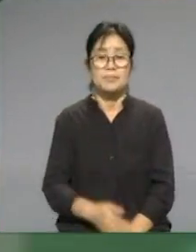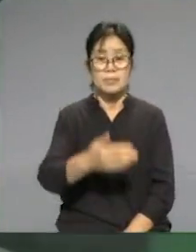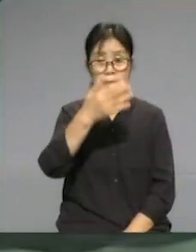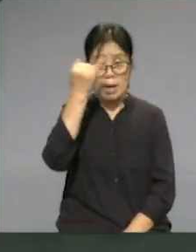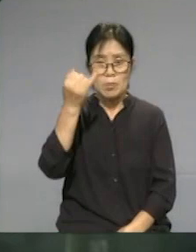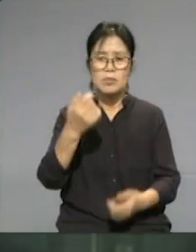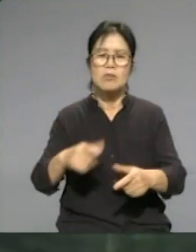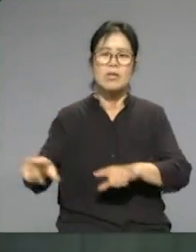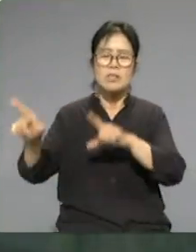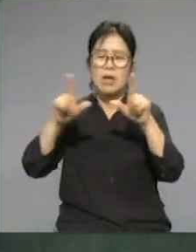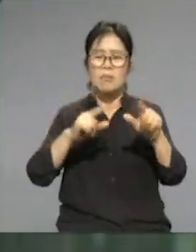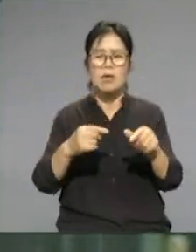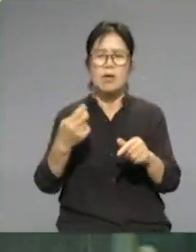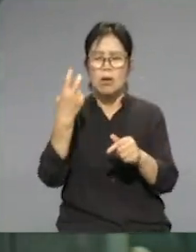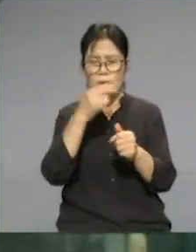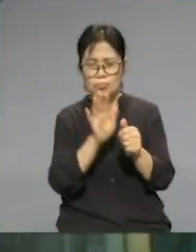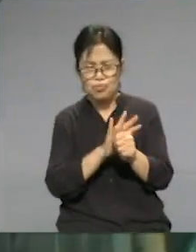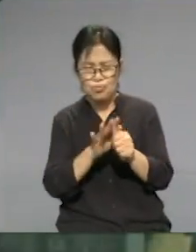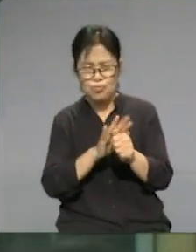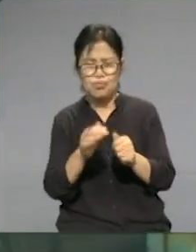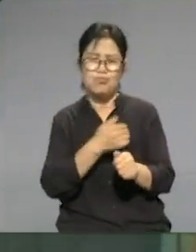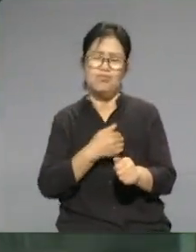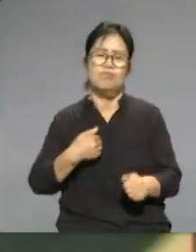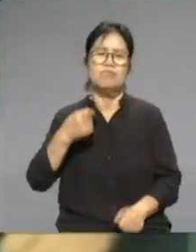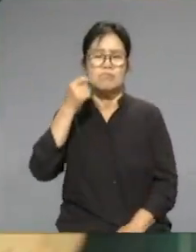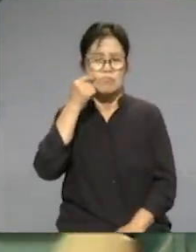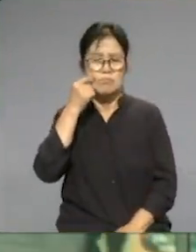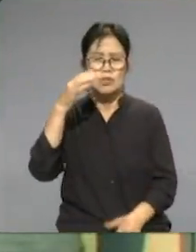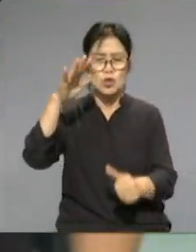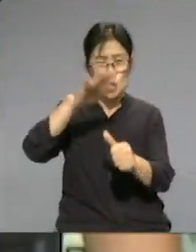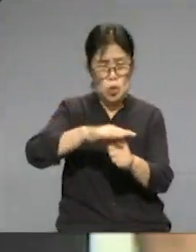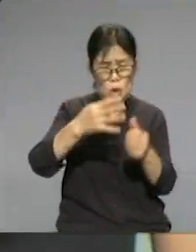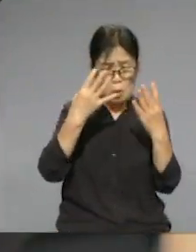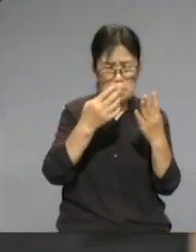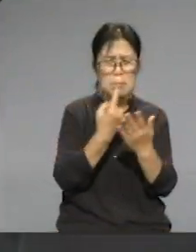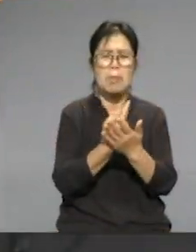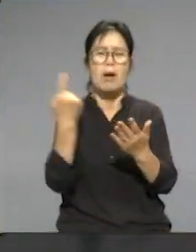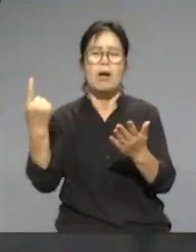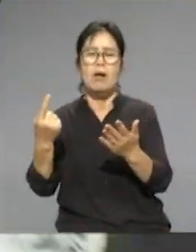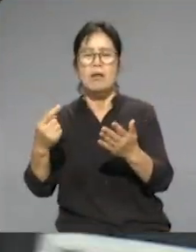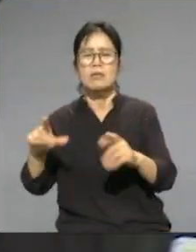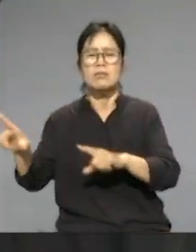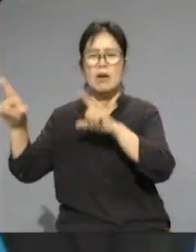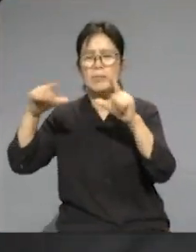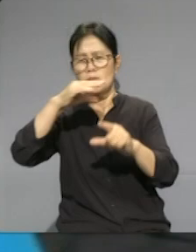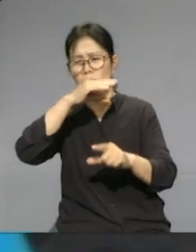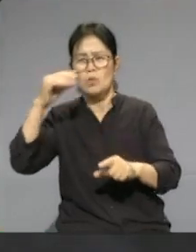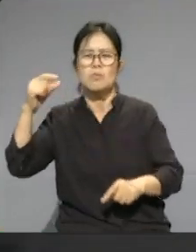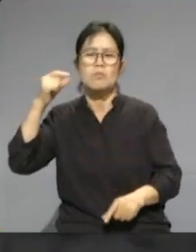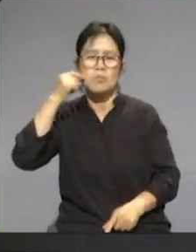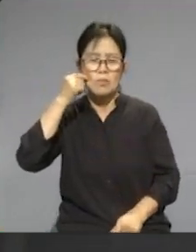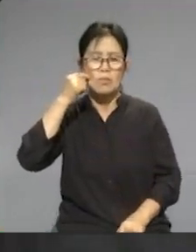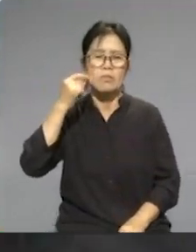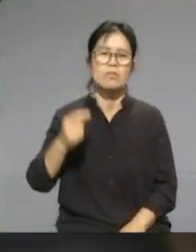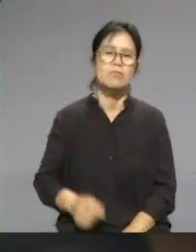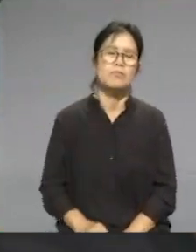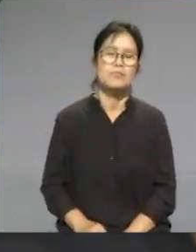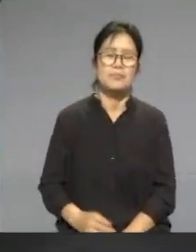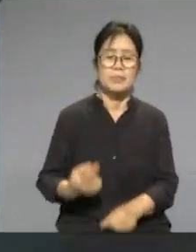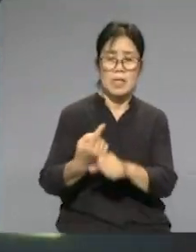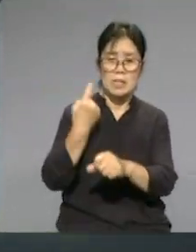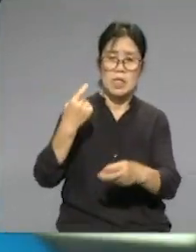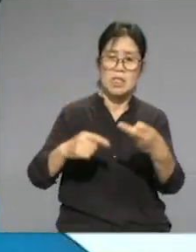살며 충분한 보살핌을 받지 못했고 소년원을 나와서도 제대로 된 삶을 살지 못했다고 봤습니다.